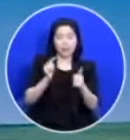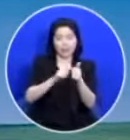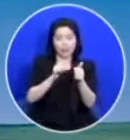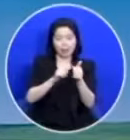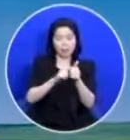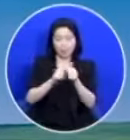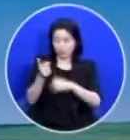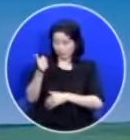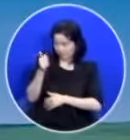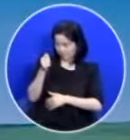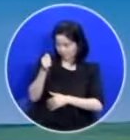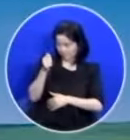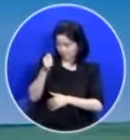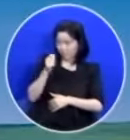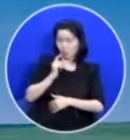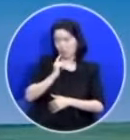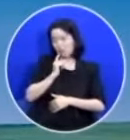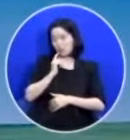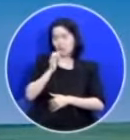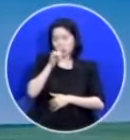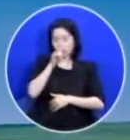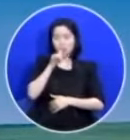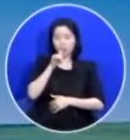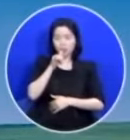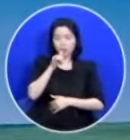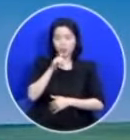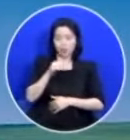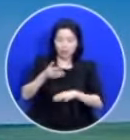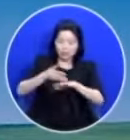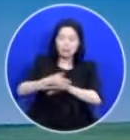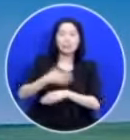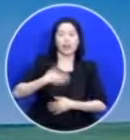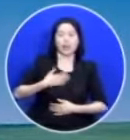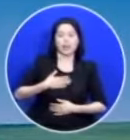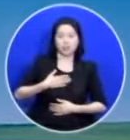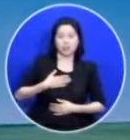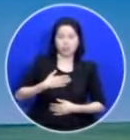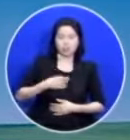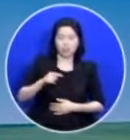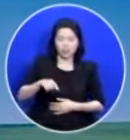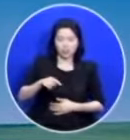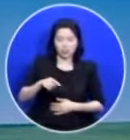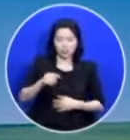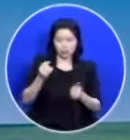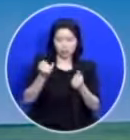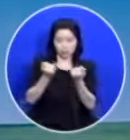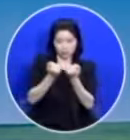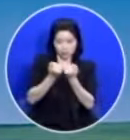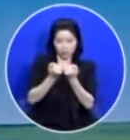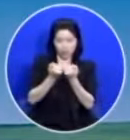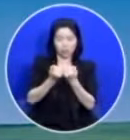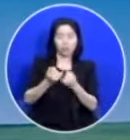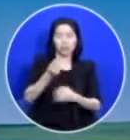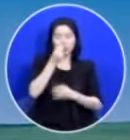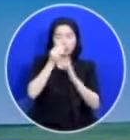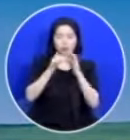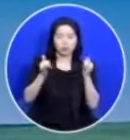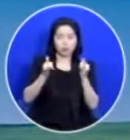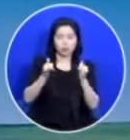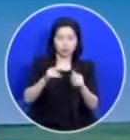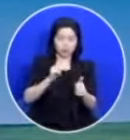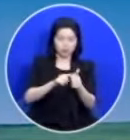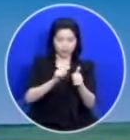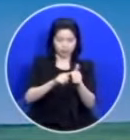도박중 중독증에 걸린 거예요 뒤늦게 알았습니다 그래서이 성도님이 남편을이 도박